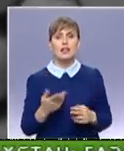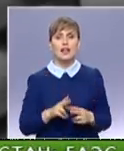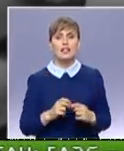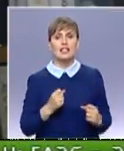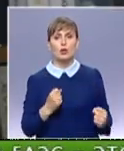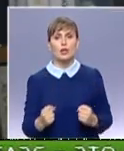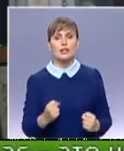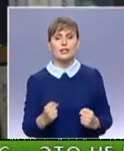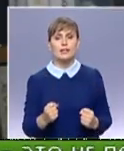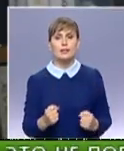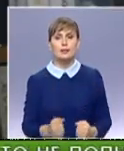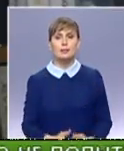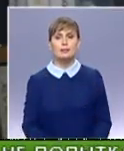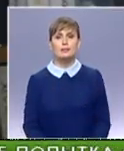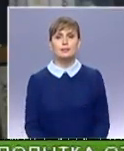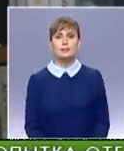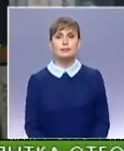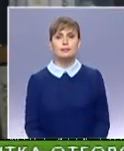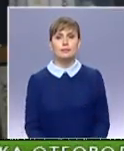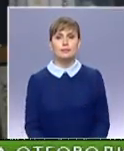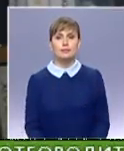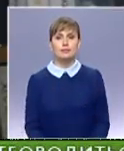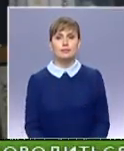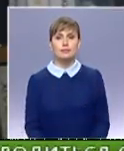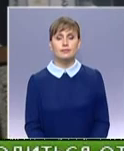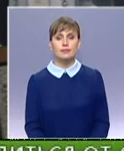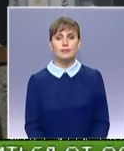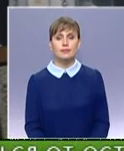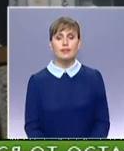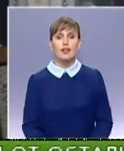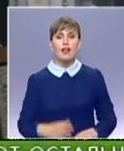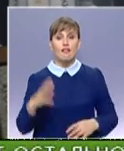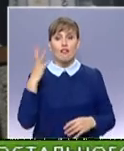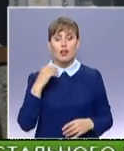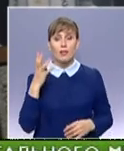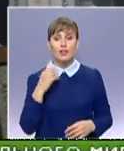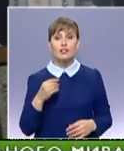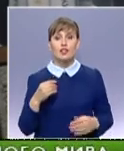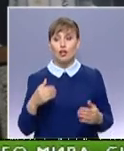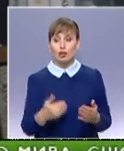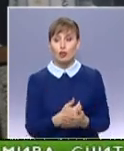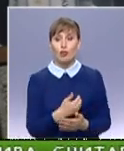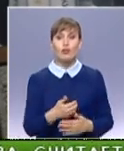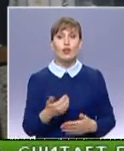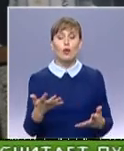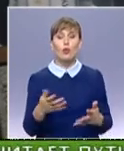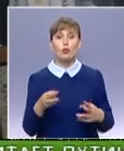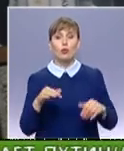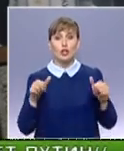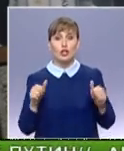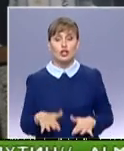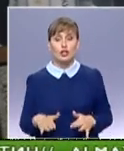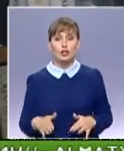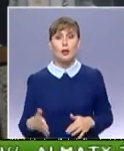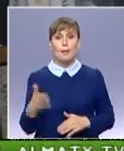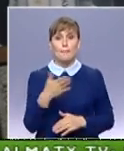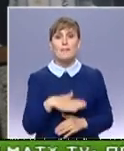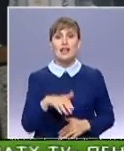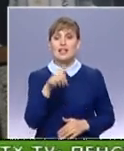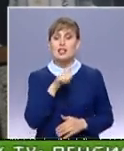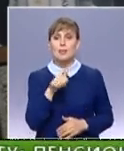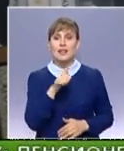сейсмостойкости. В Алмате 9-бальной зоне какое новое конструктивное решение мы